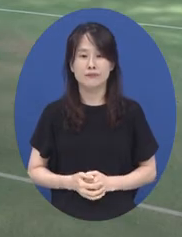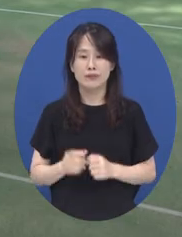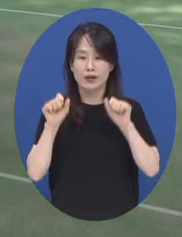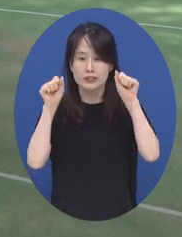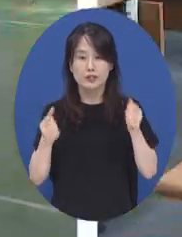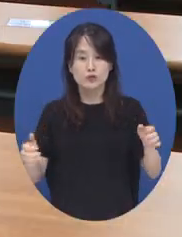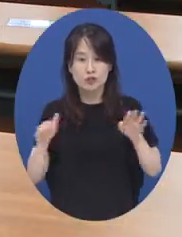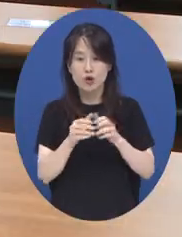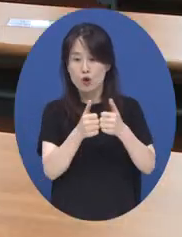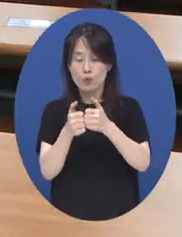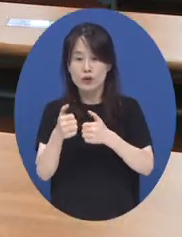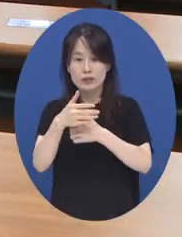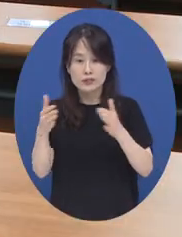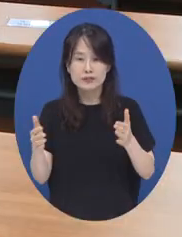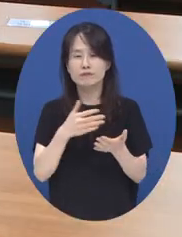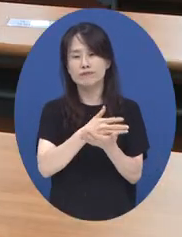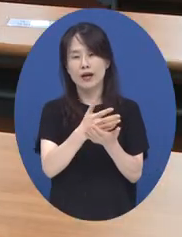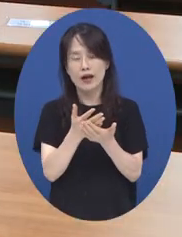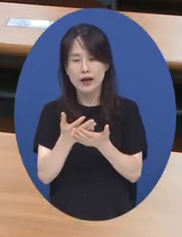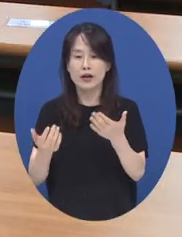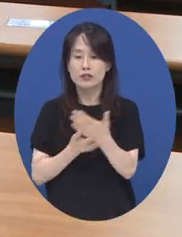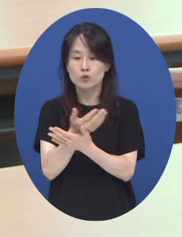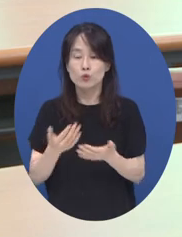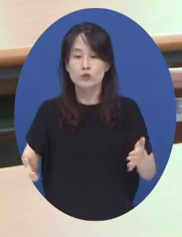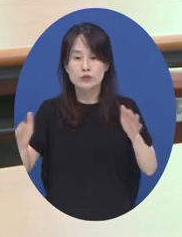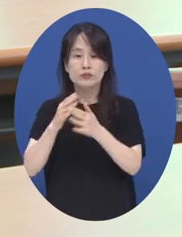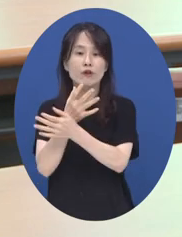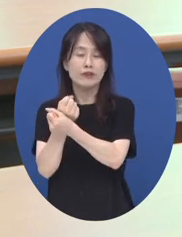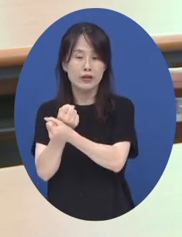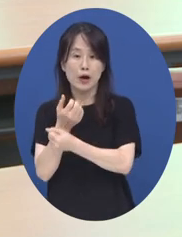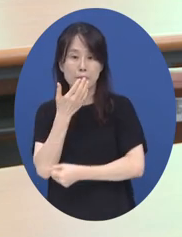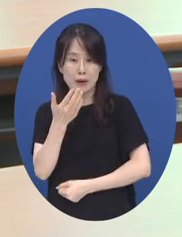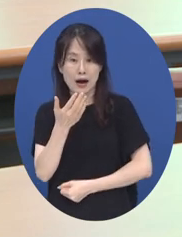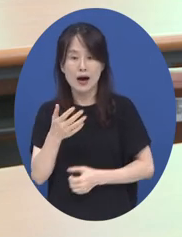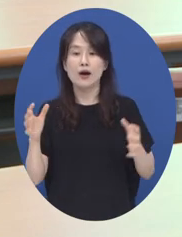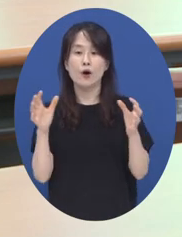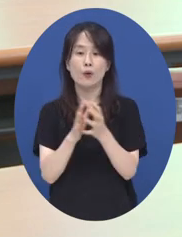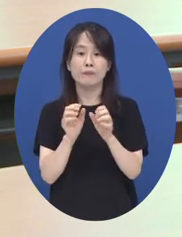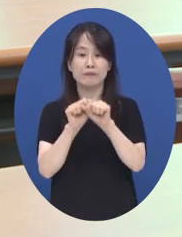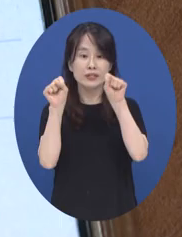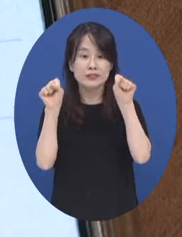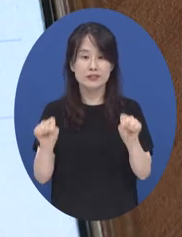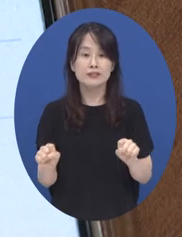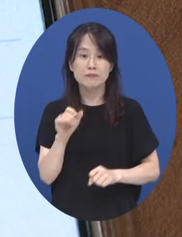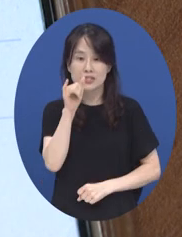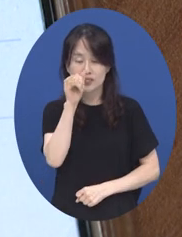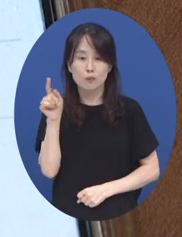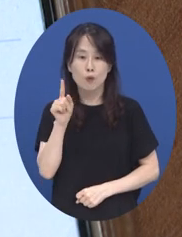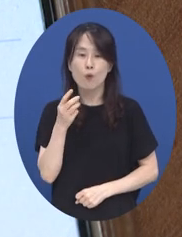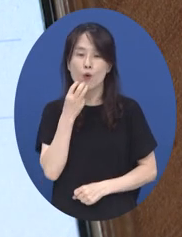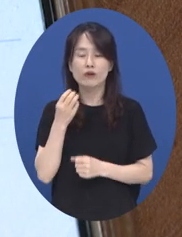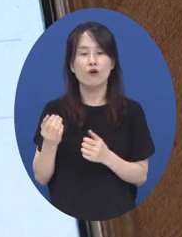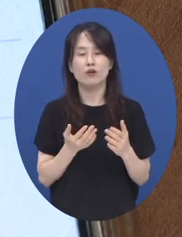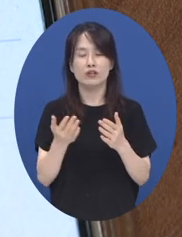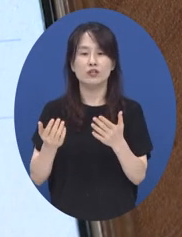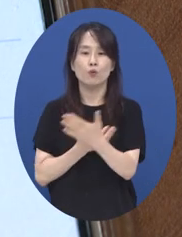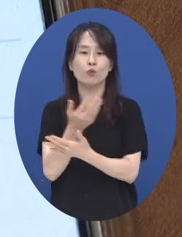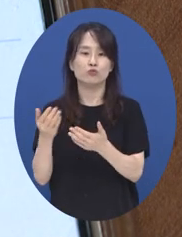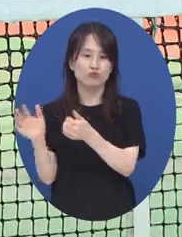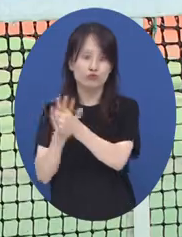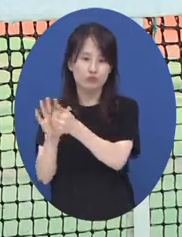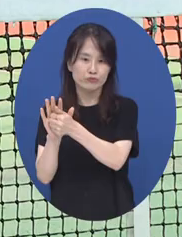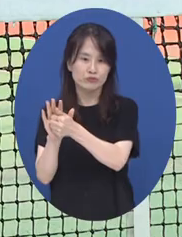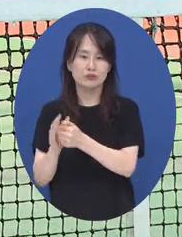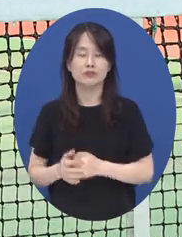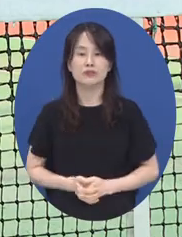체육시설 부터 회의실 까지 다양한 공유 시설들을 예약할 수 있는 통합 예약 시스템 경기 공유 서비스입니다